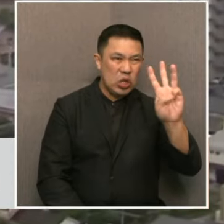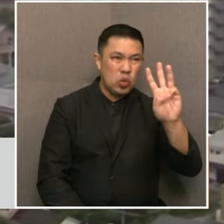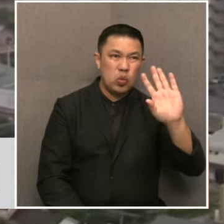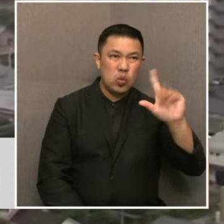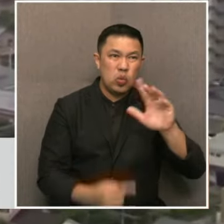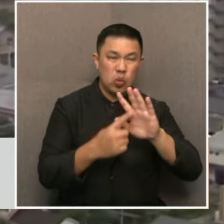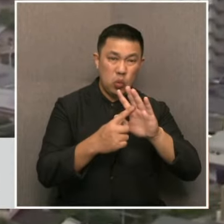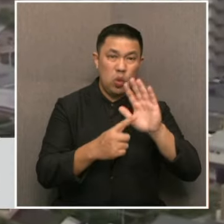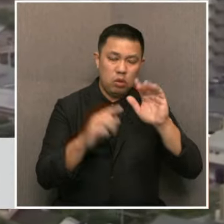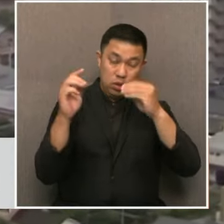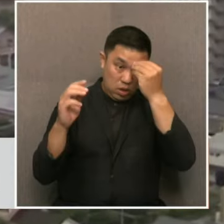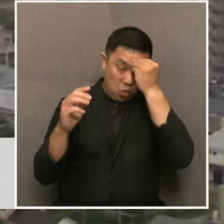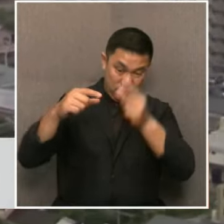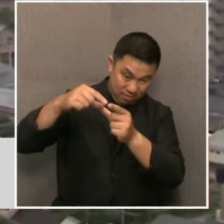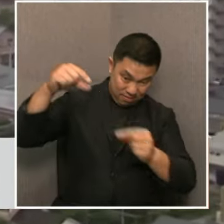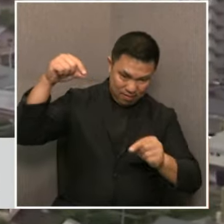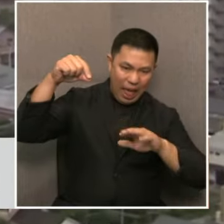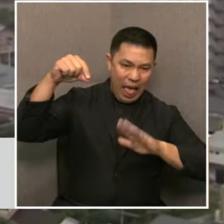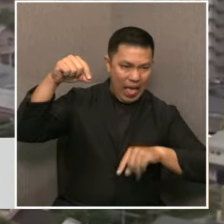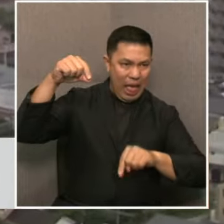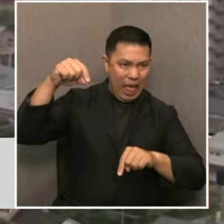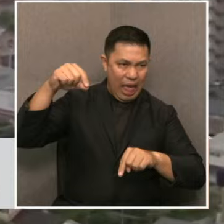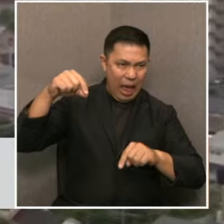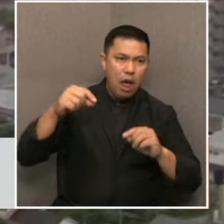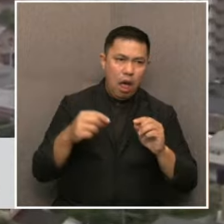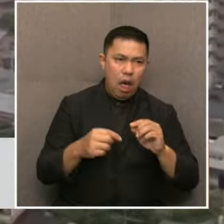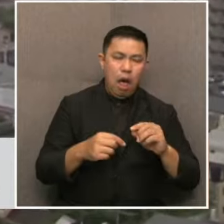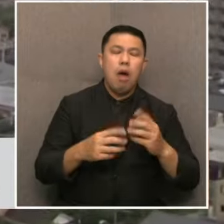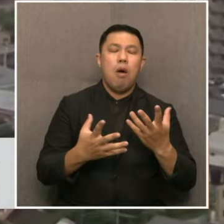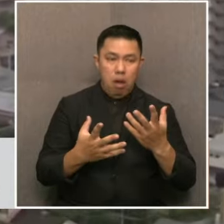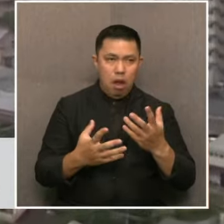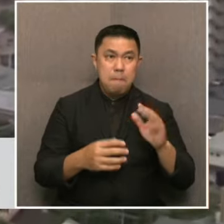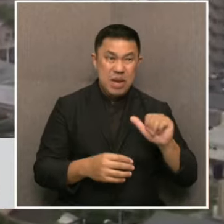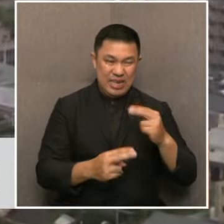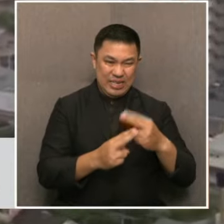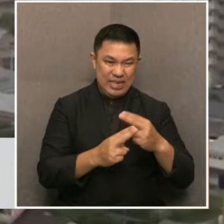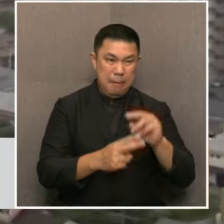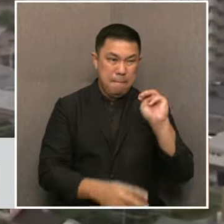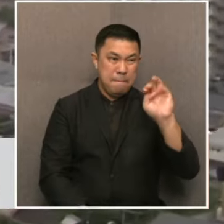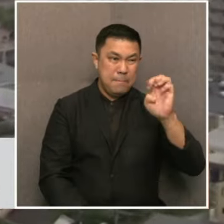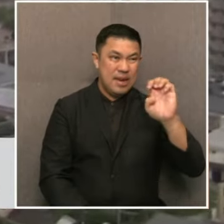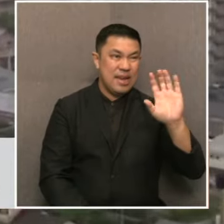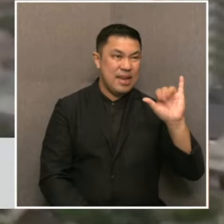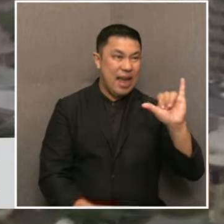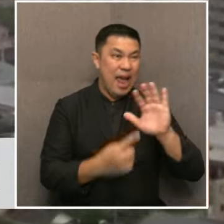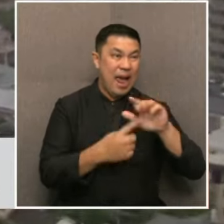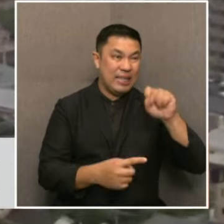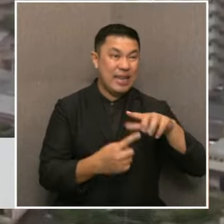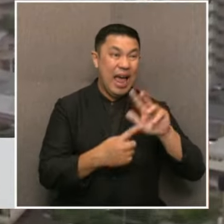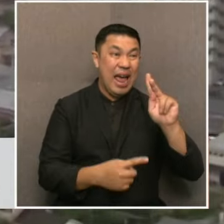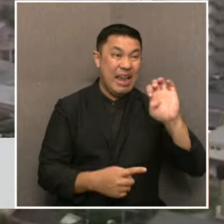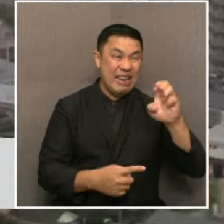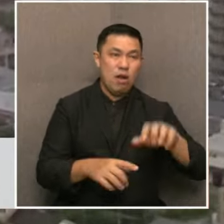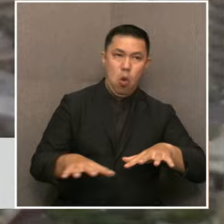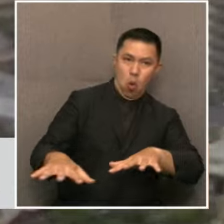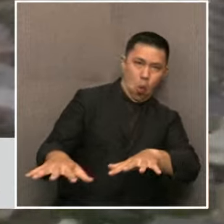25กมกระทบในหลายจังหวัดนะคะโดยมิยาซากิที่ตั้งอยู่บนเกาะกิวชูได้รับผลกระทบโดยตรงจากแผ่น